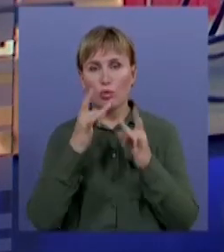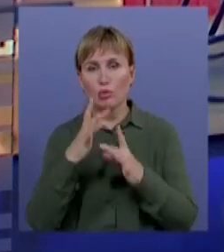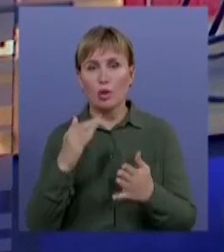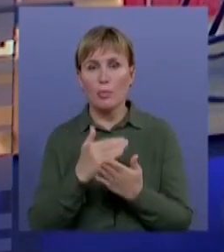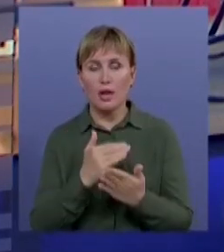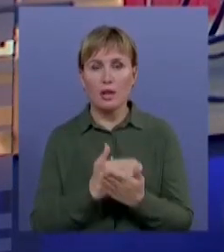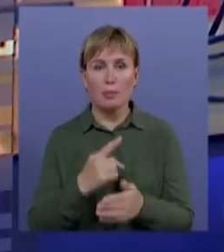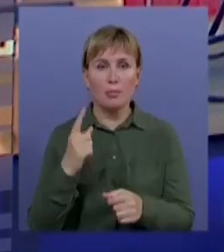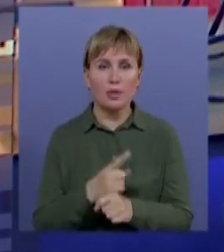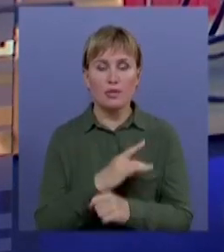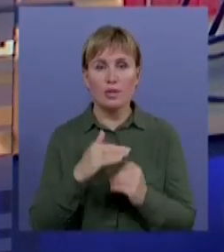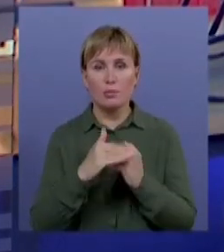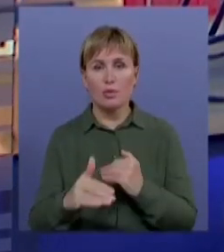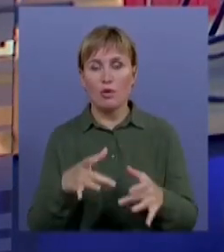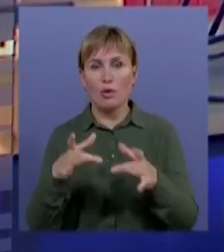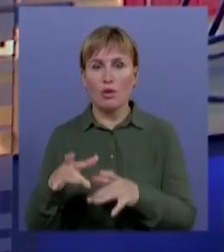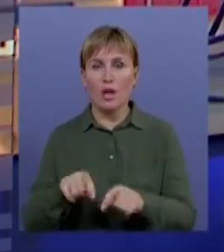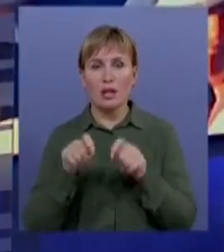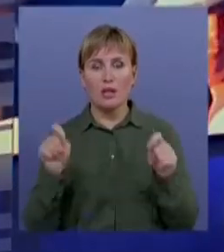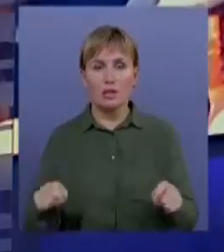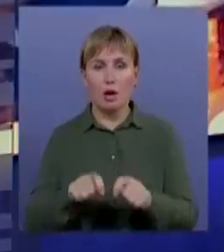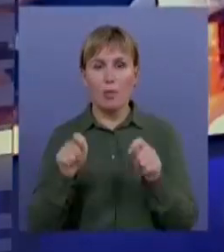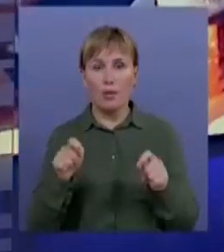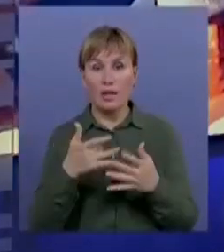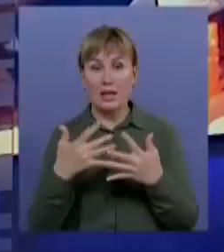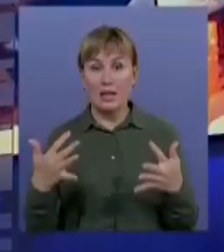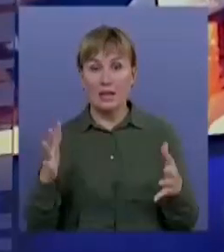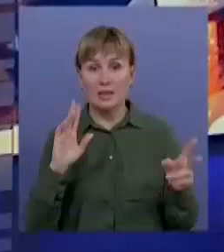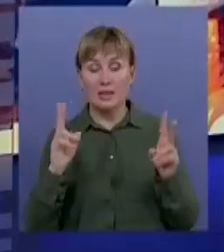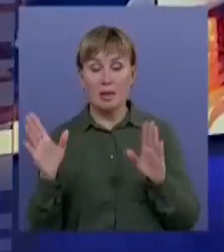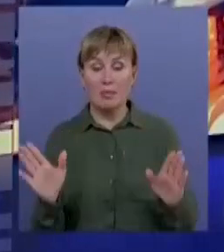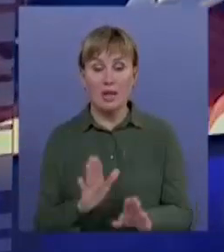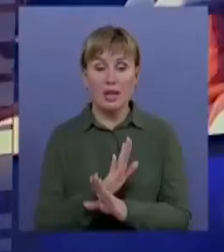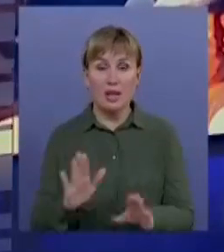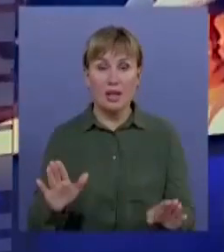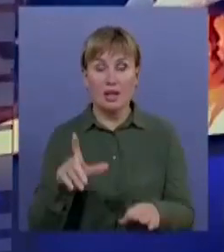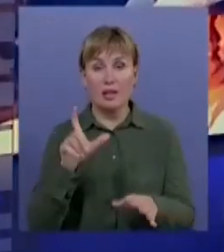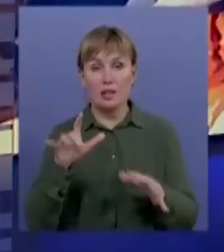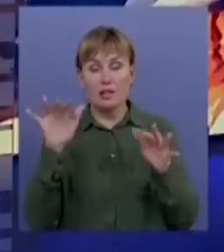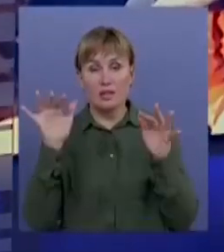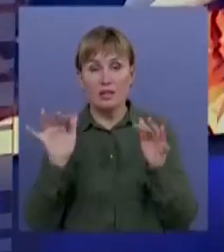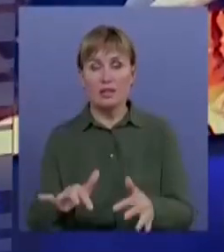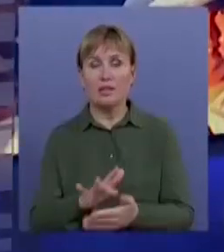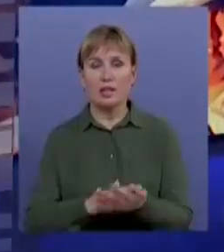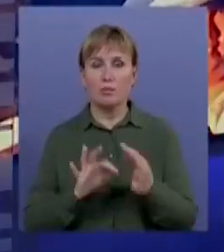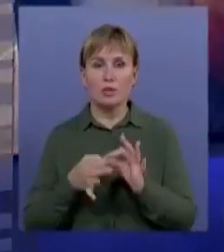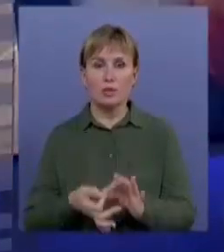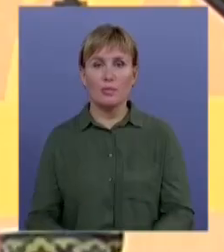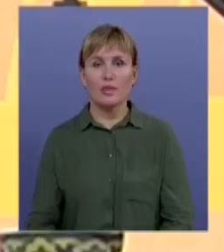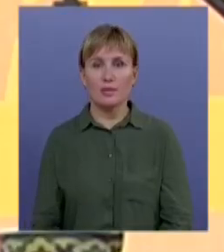программ. Впервые на берегу озера организовали Open Air ITES о перезагрузке Алаколя. Далее в материале.